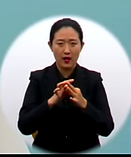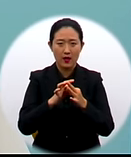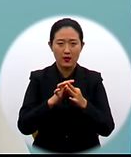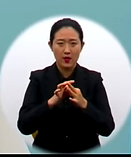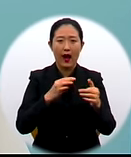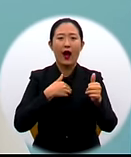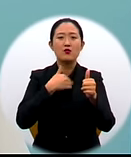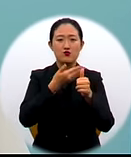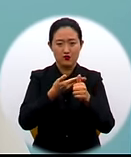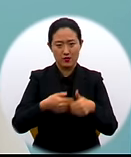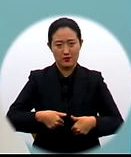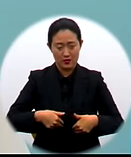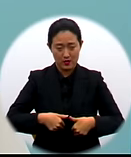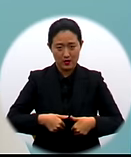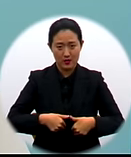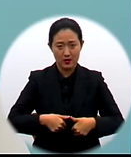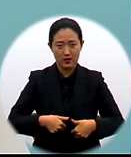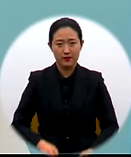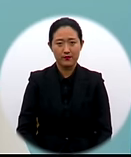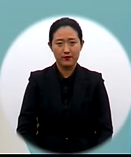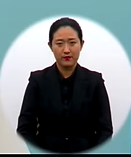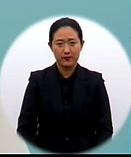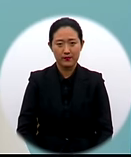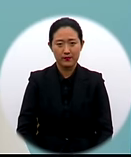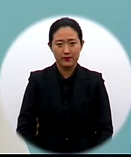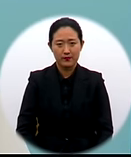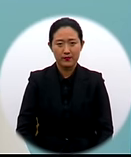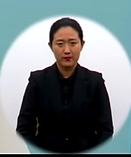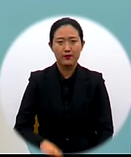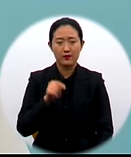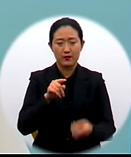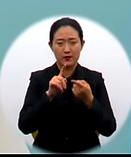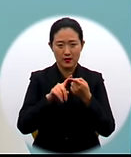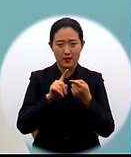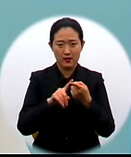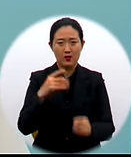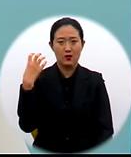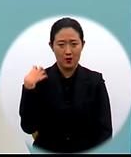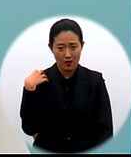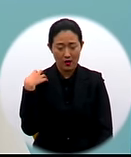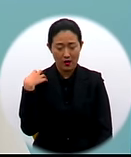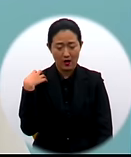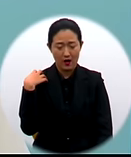수 있도록 알려줘야 되는데 이런 일들이 피플팀, 그러니까 HR팀의 역할이 되었는데